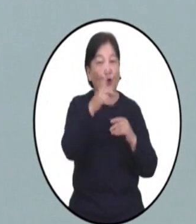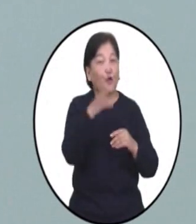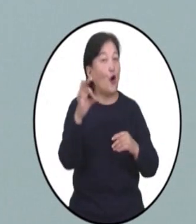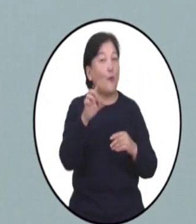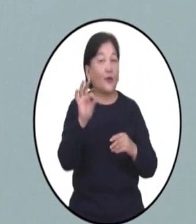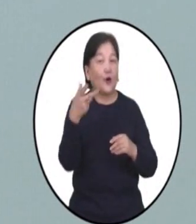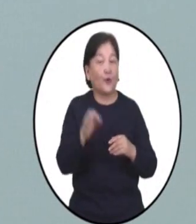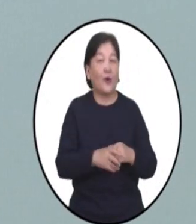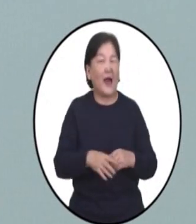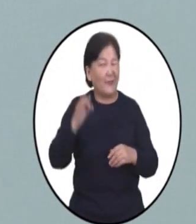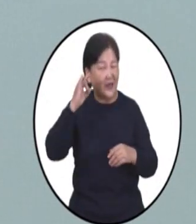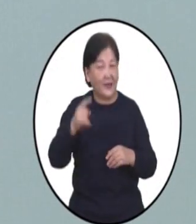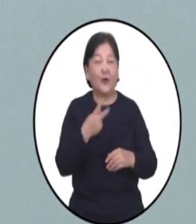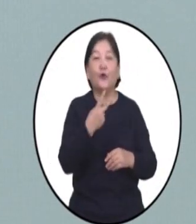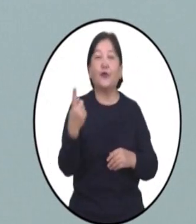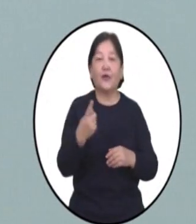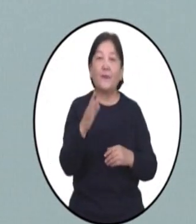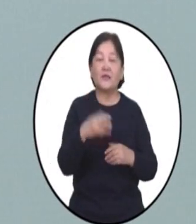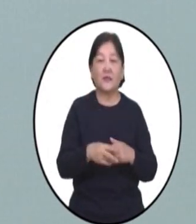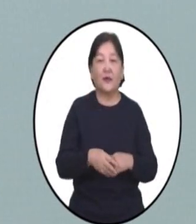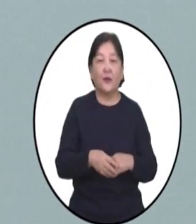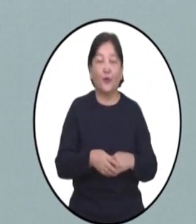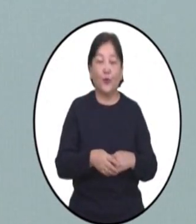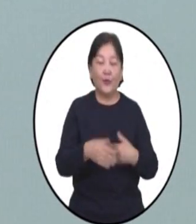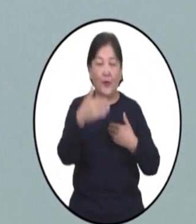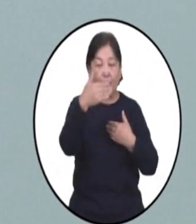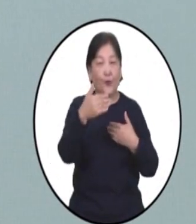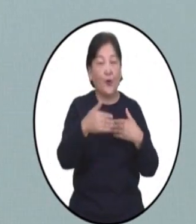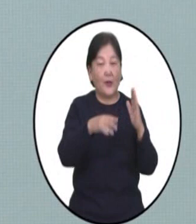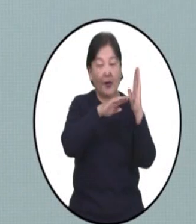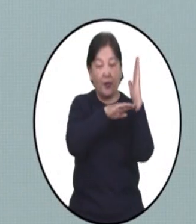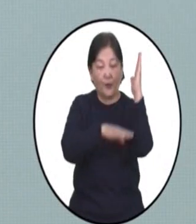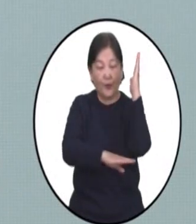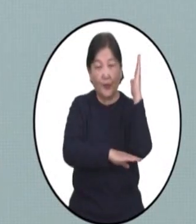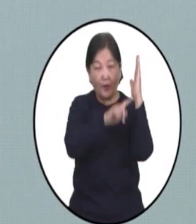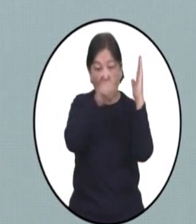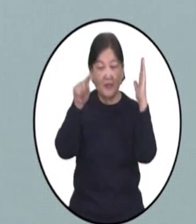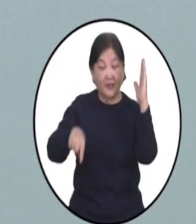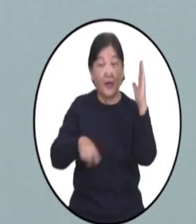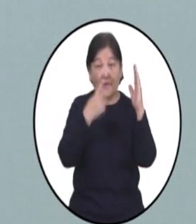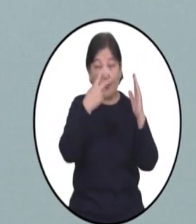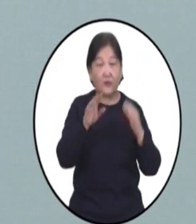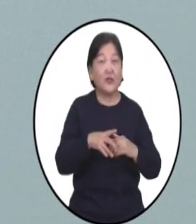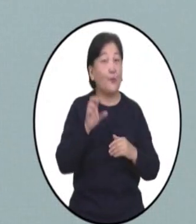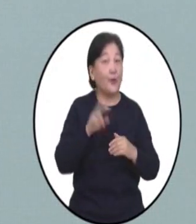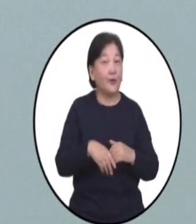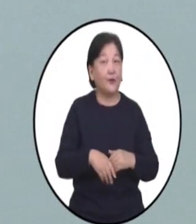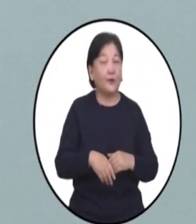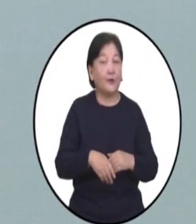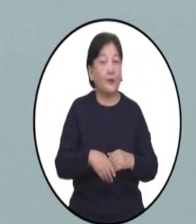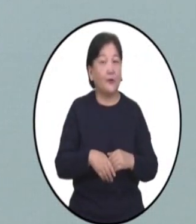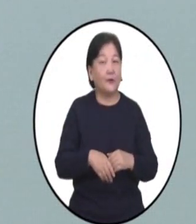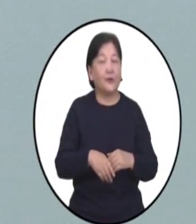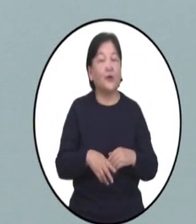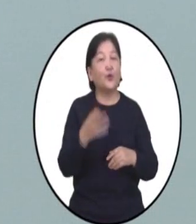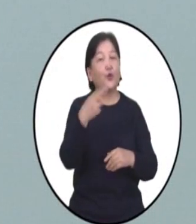хамгийн ихдээ 21 бодлого бодсон байсан. За тэгвэл энд хайрцгийн диаграмма нь ингэж зурагдаж байна гэдэг бол энэ хүүхэд бол дунджаар өдөрт бол 8